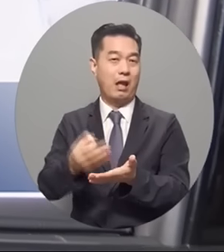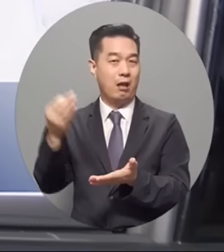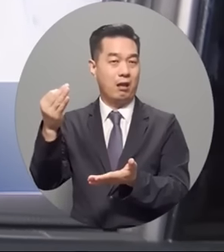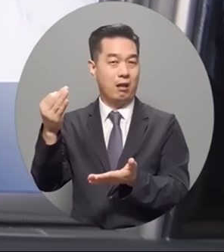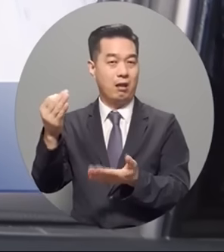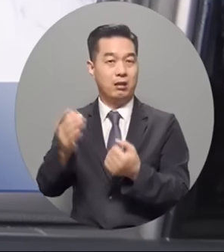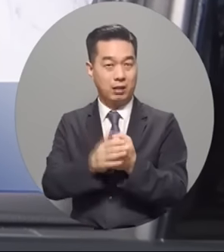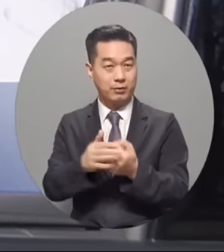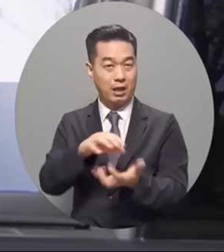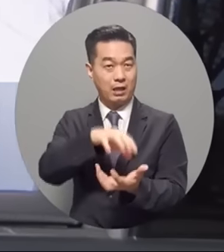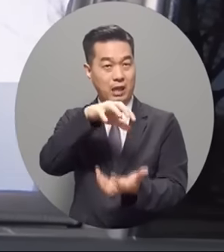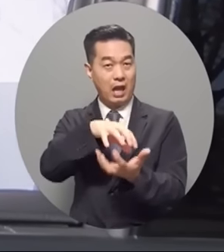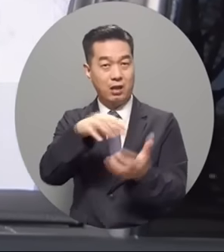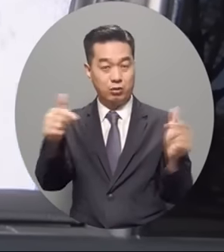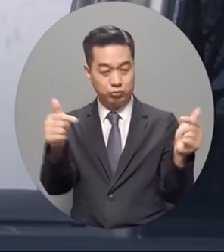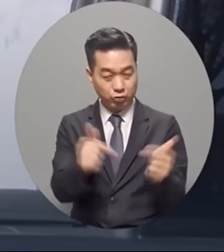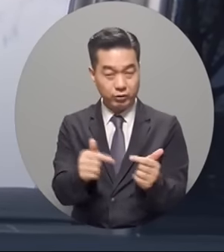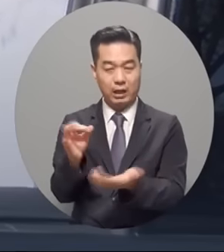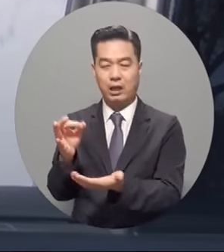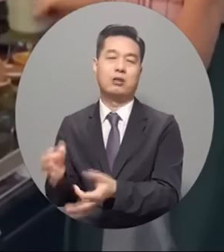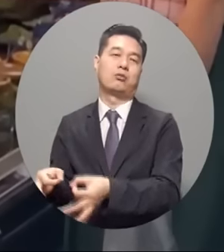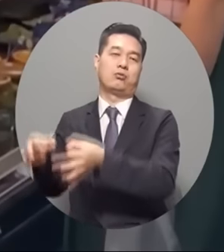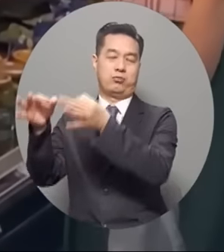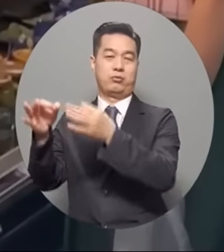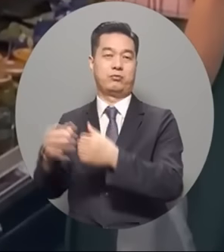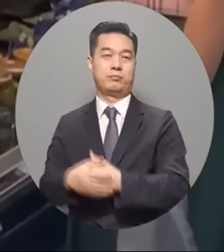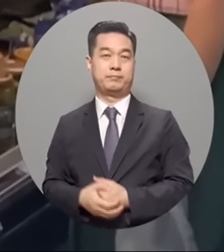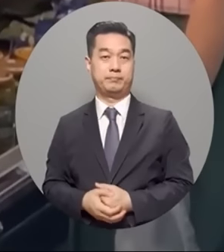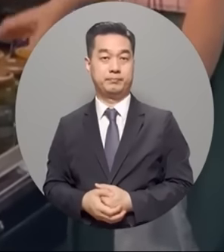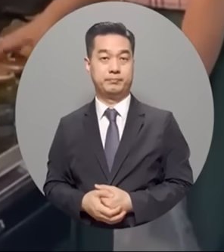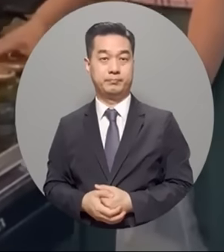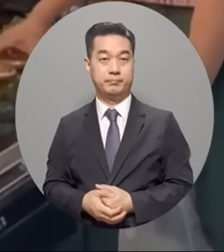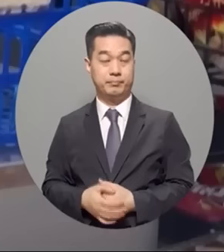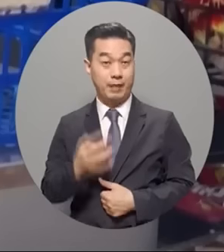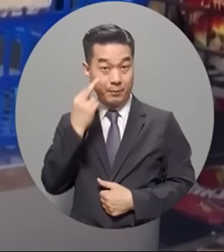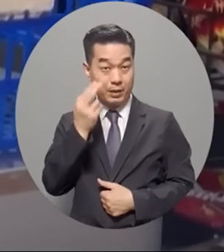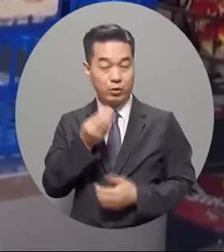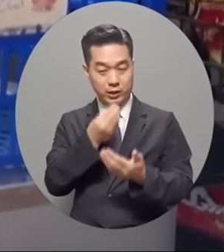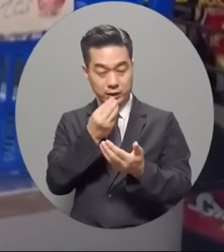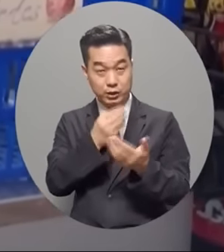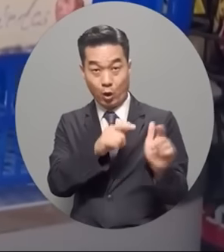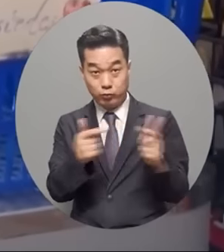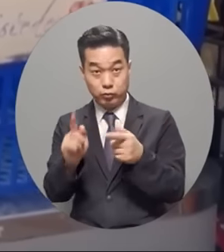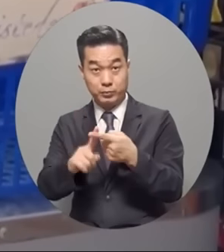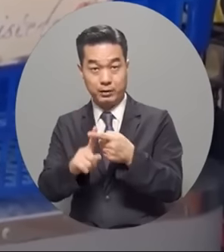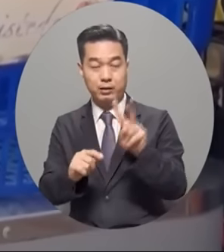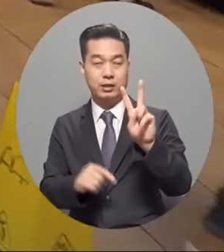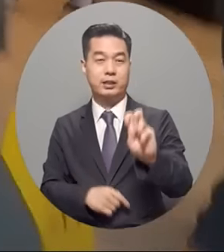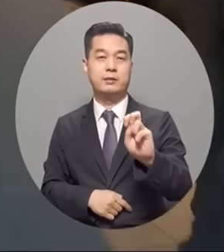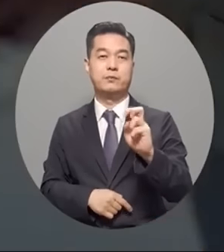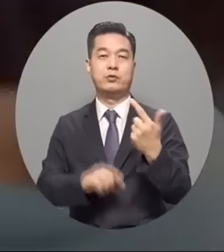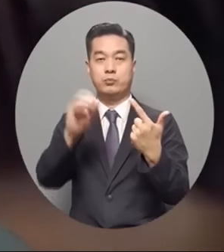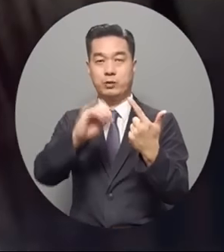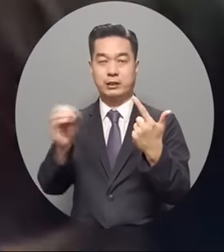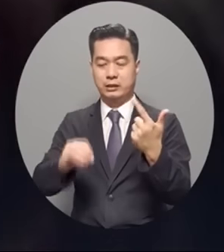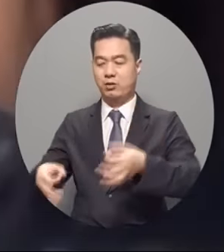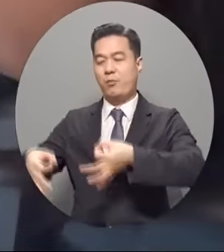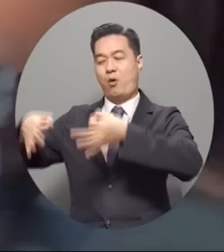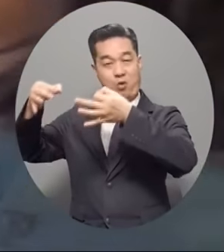smaller, but the prices have gone up a lot. 올해 미국 식료품 가격은 2019년 대비 26%